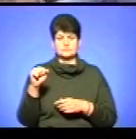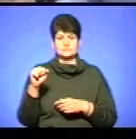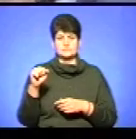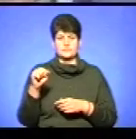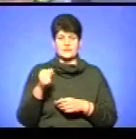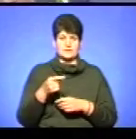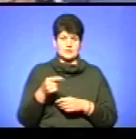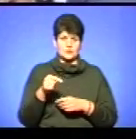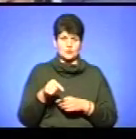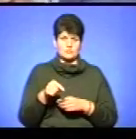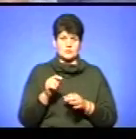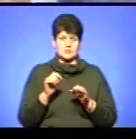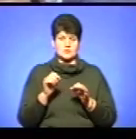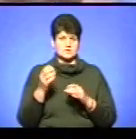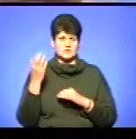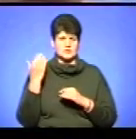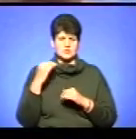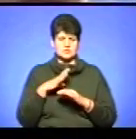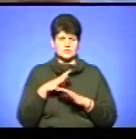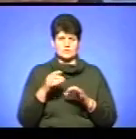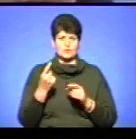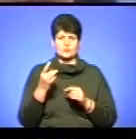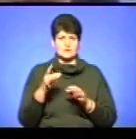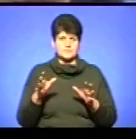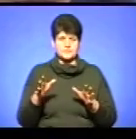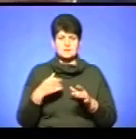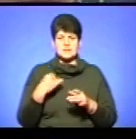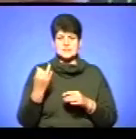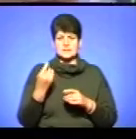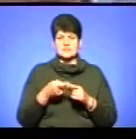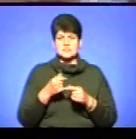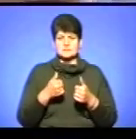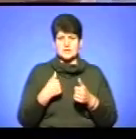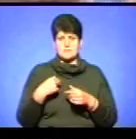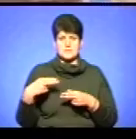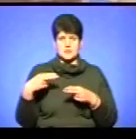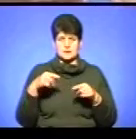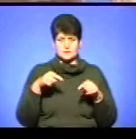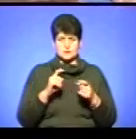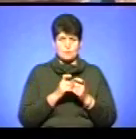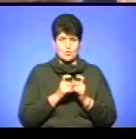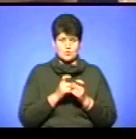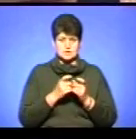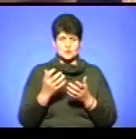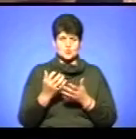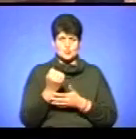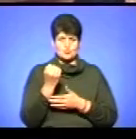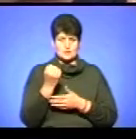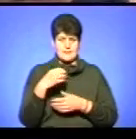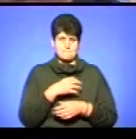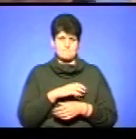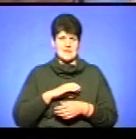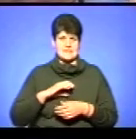В Тернополі на змаганнях ще не був ні разу. Мені цікаві ці змагання. Я приїхав сюди, щоб поборотися і здобути